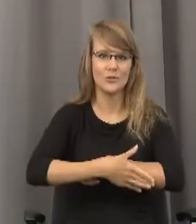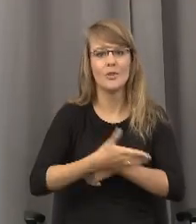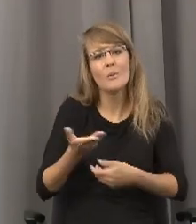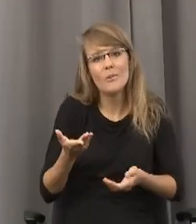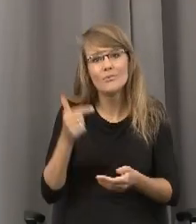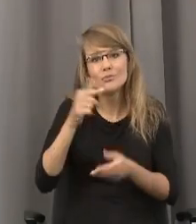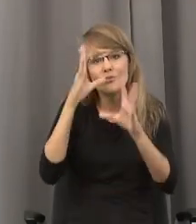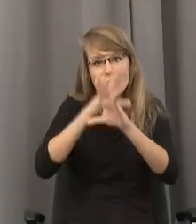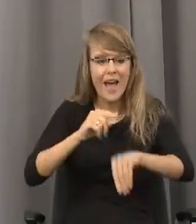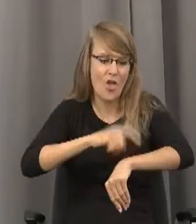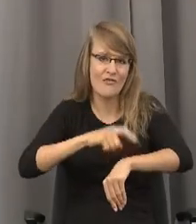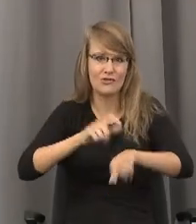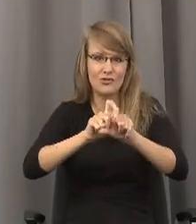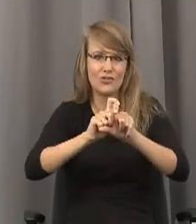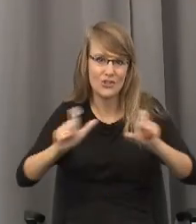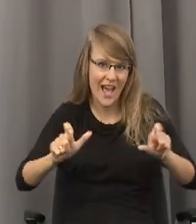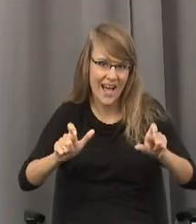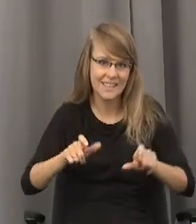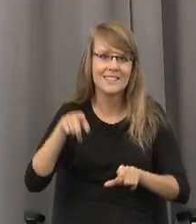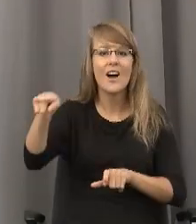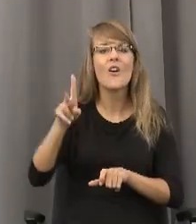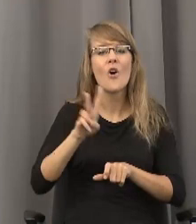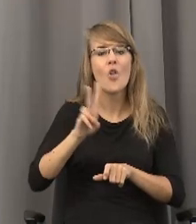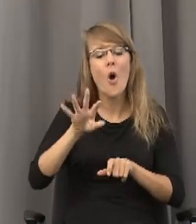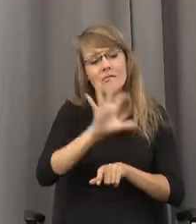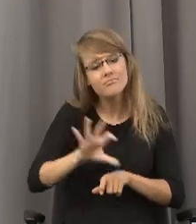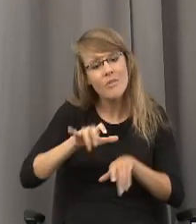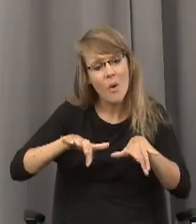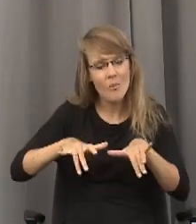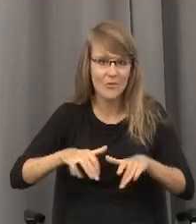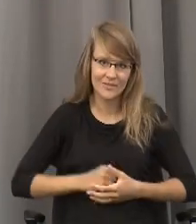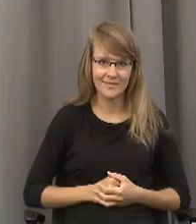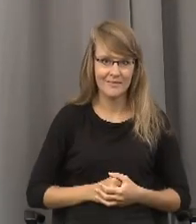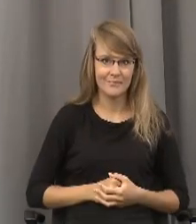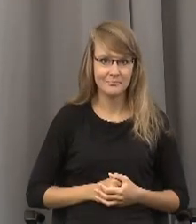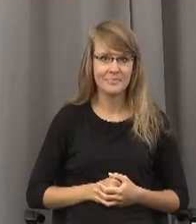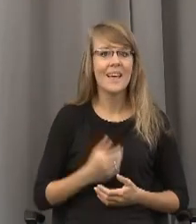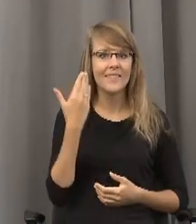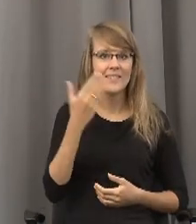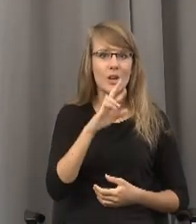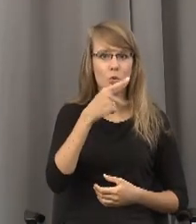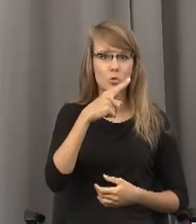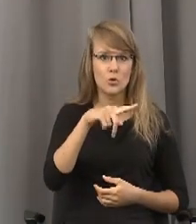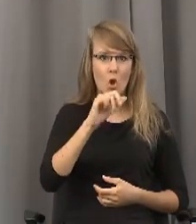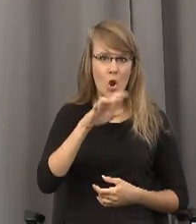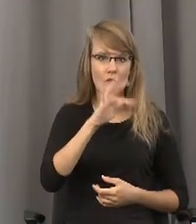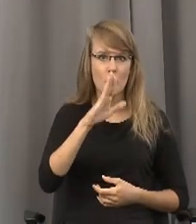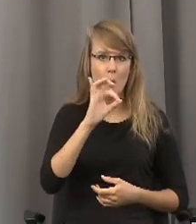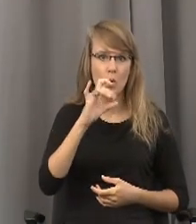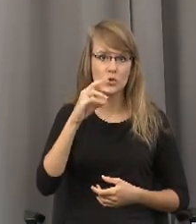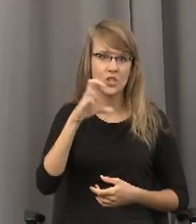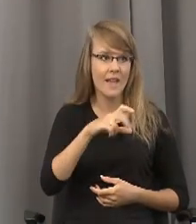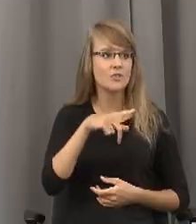szanować czas tych osób, które są przed ekranami komputera. Chciałbym przywitać pana Rudolfa Borusiewicza, dyrektora Biura